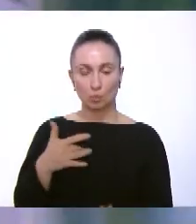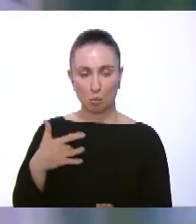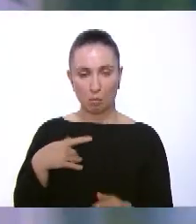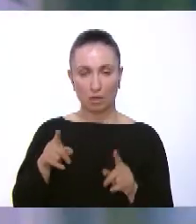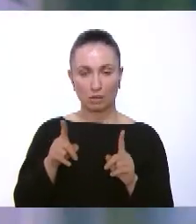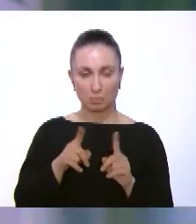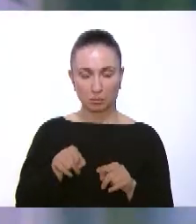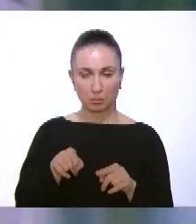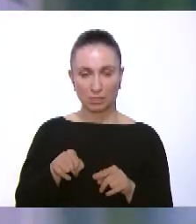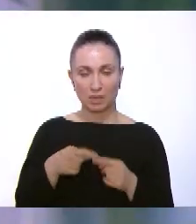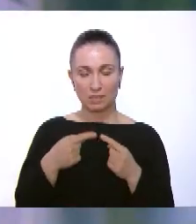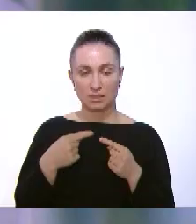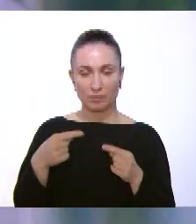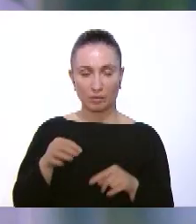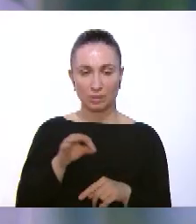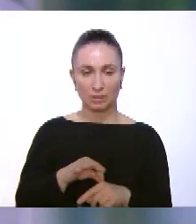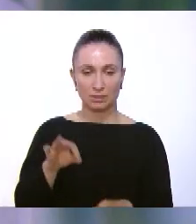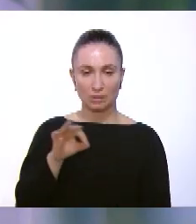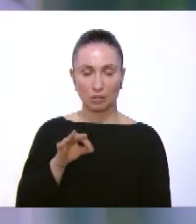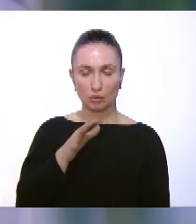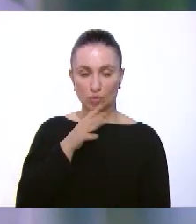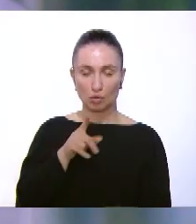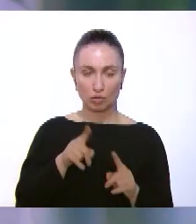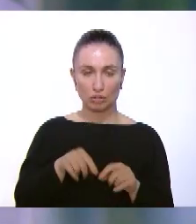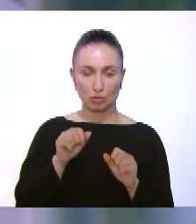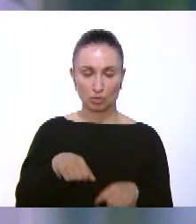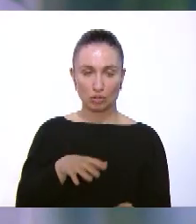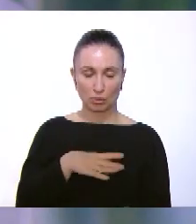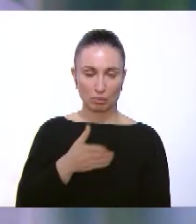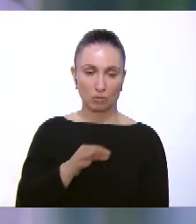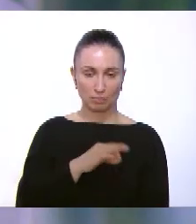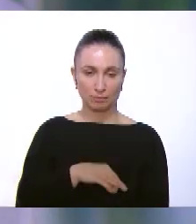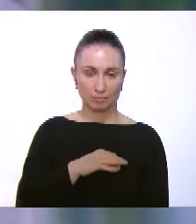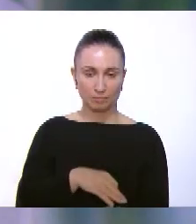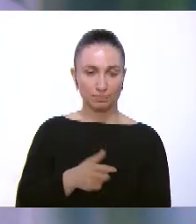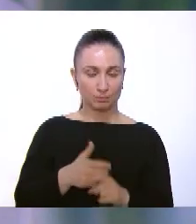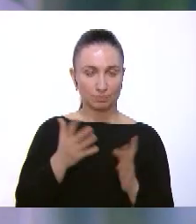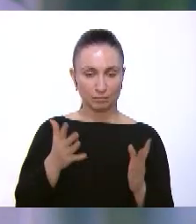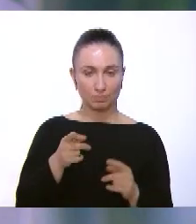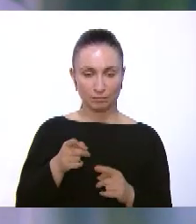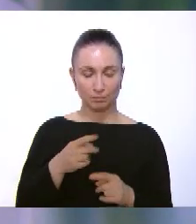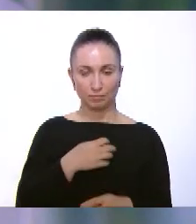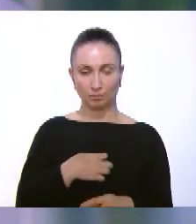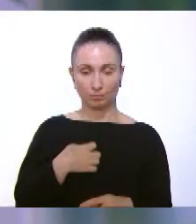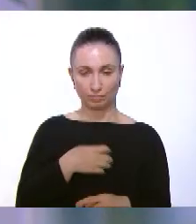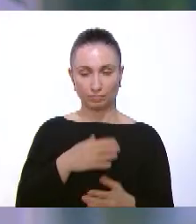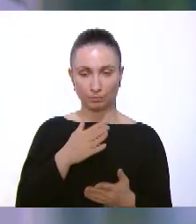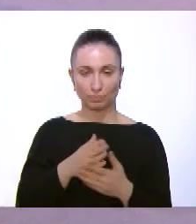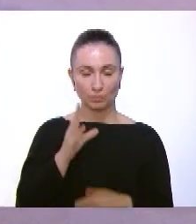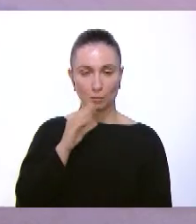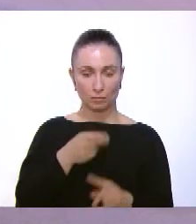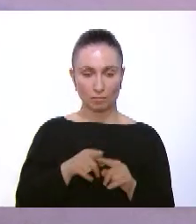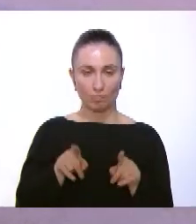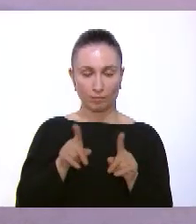ტუბერკულოზში, ასევე სხვა დაავადებების დროსაც შეიძლება იყოს გამოყენებული. ძალიან მნიშვნელოვანია, როდესაც